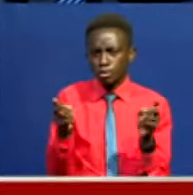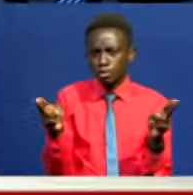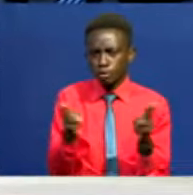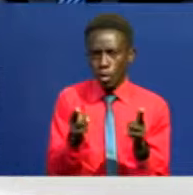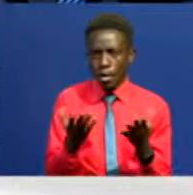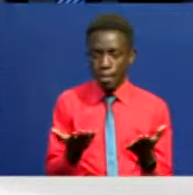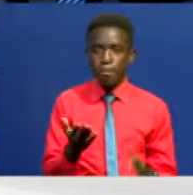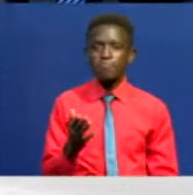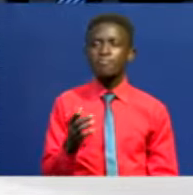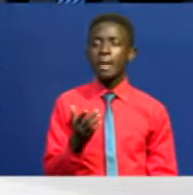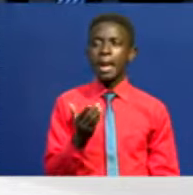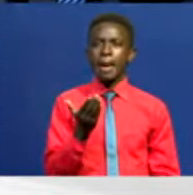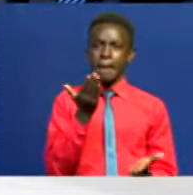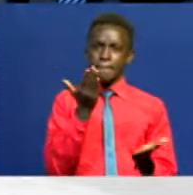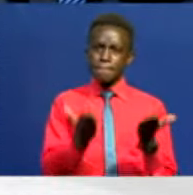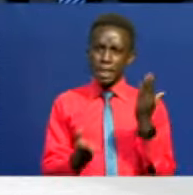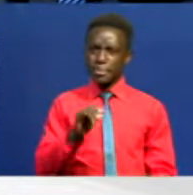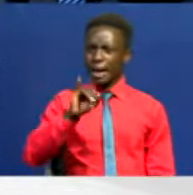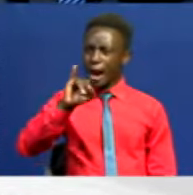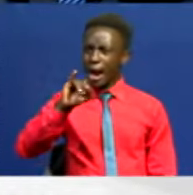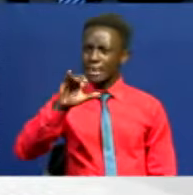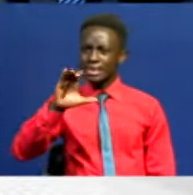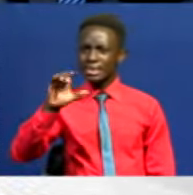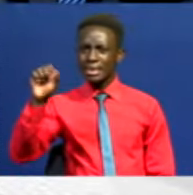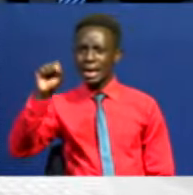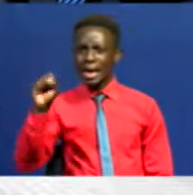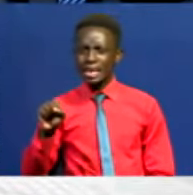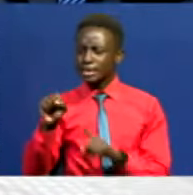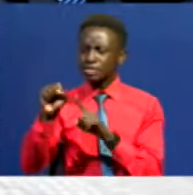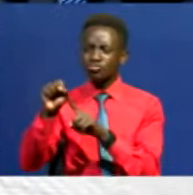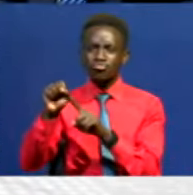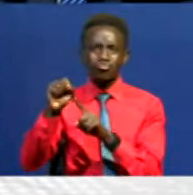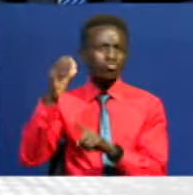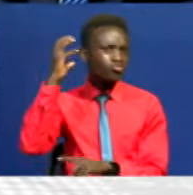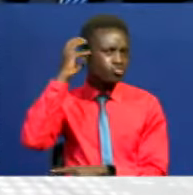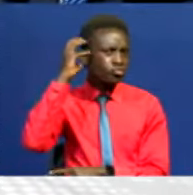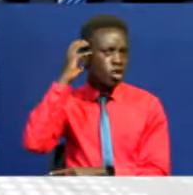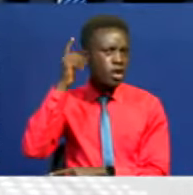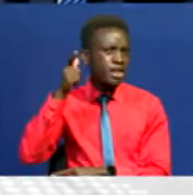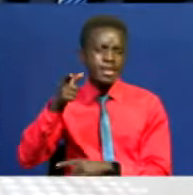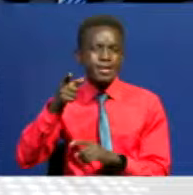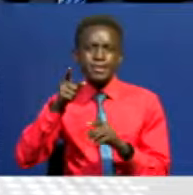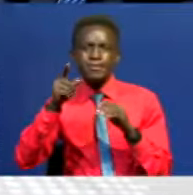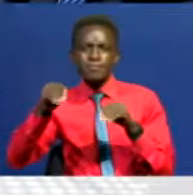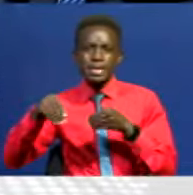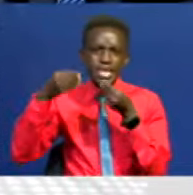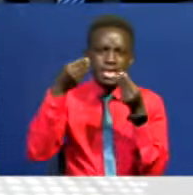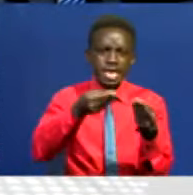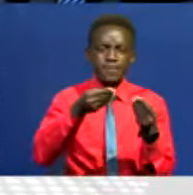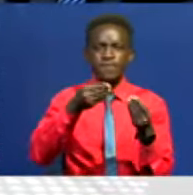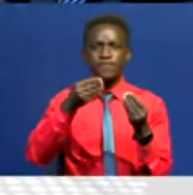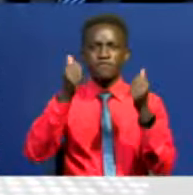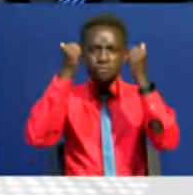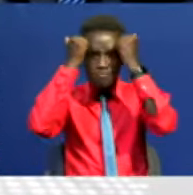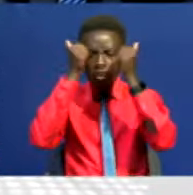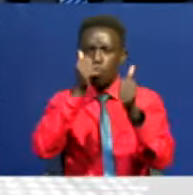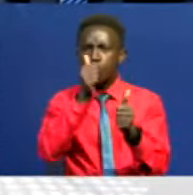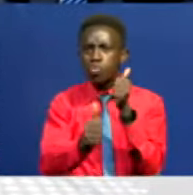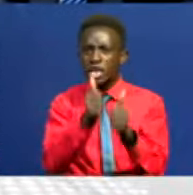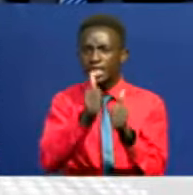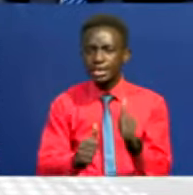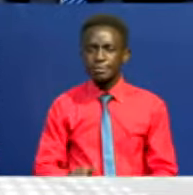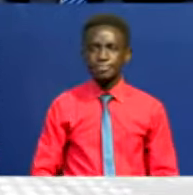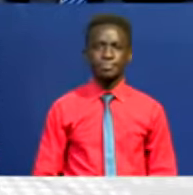hiki chuo cha ICS ni kozi zipi ambazo mnatoa pale? Asante Nancy. Kwanza kabla